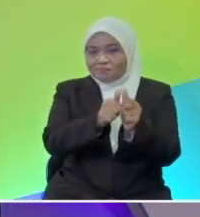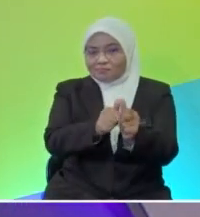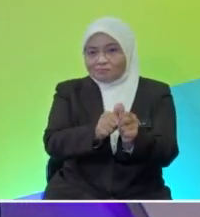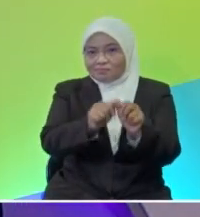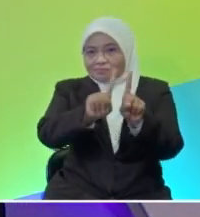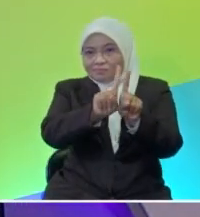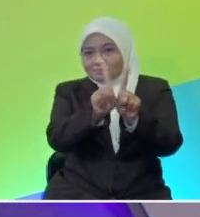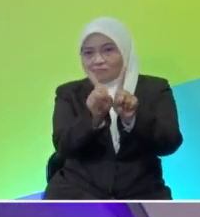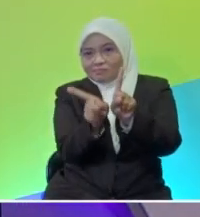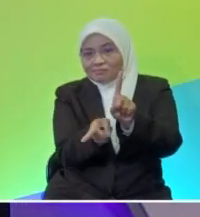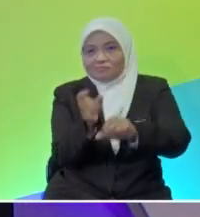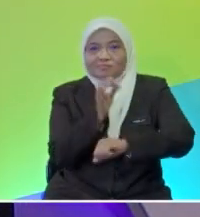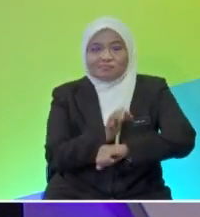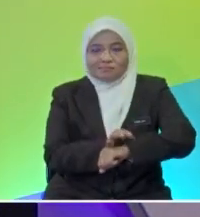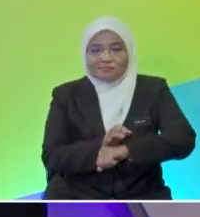kita ini